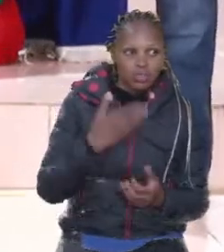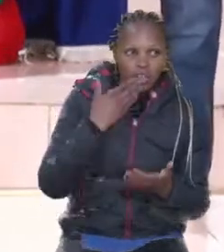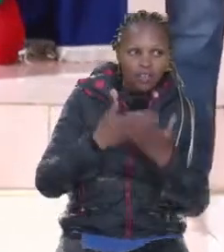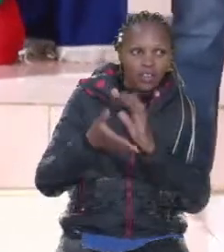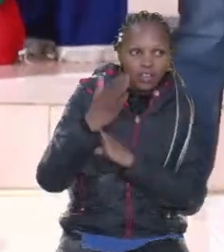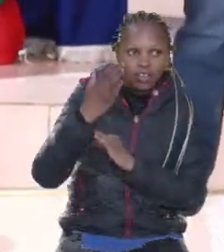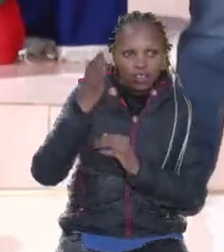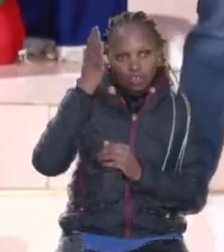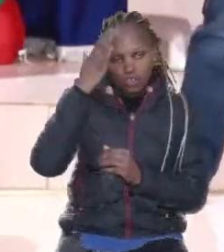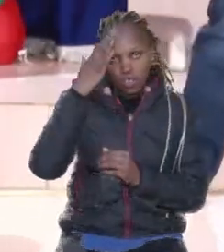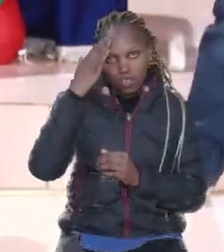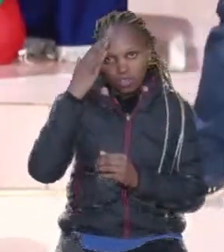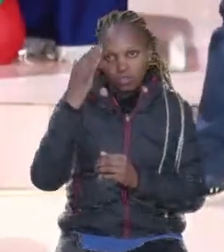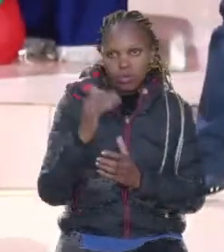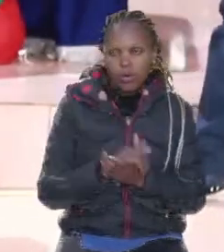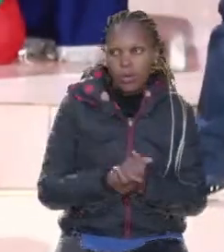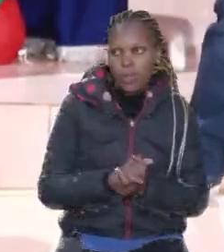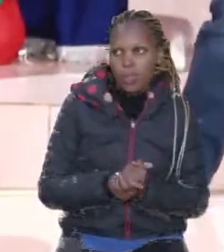mchungaji.